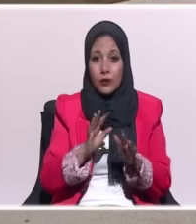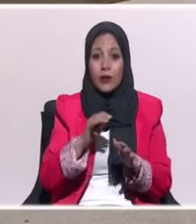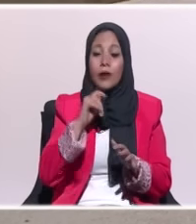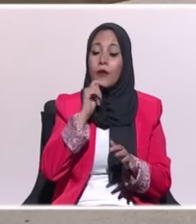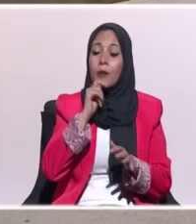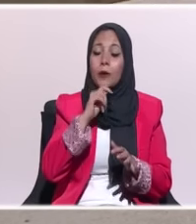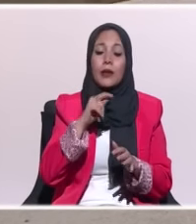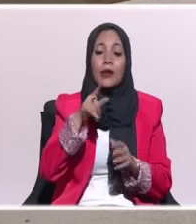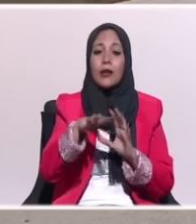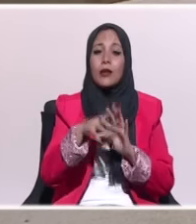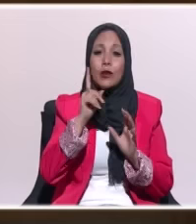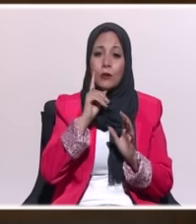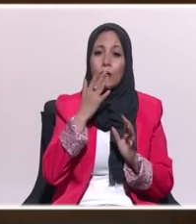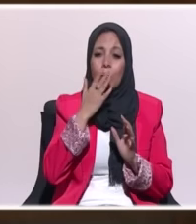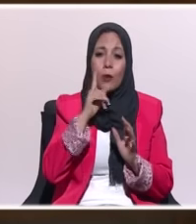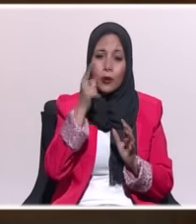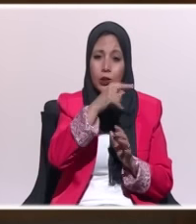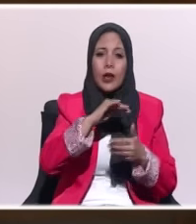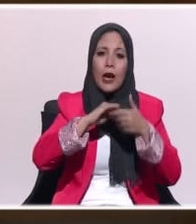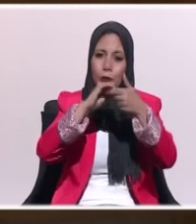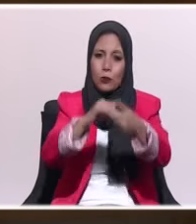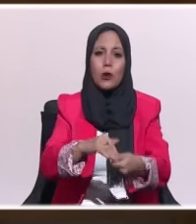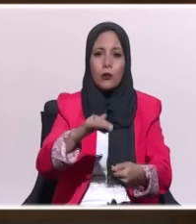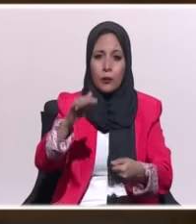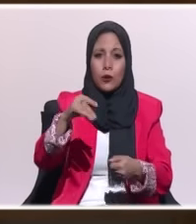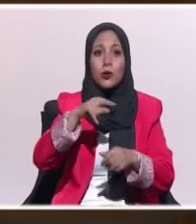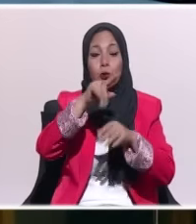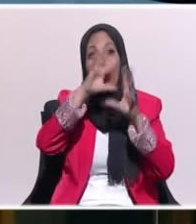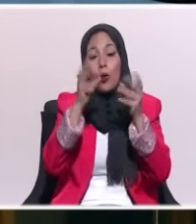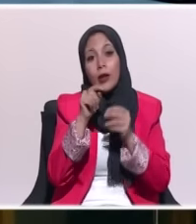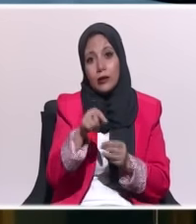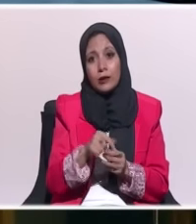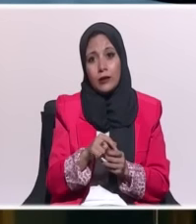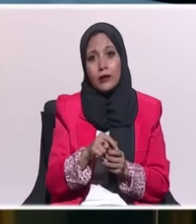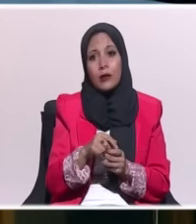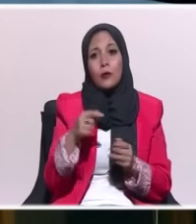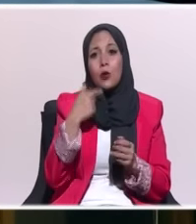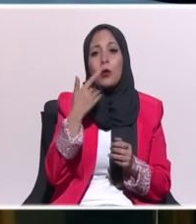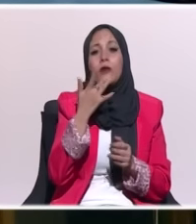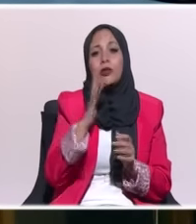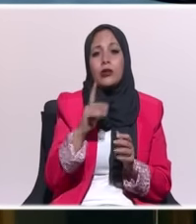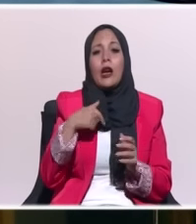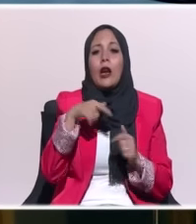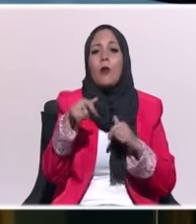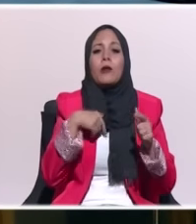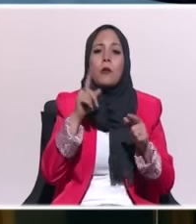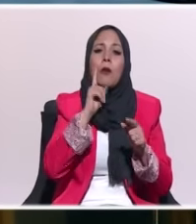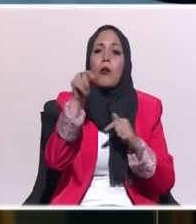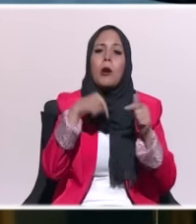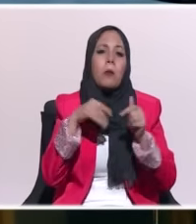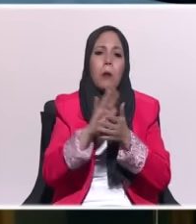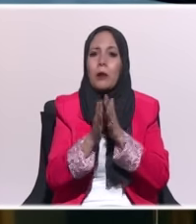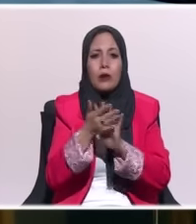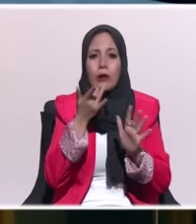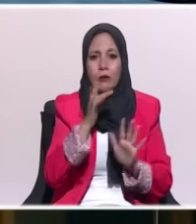احسن التربيه. الحمد لله. واضح ان هي كنت انت كل حياتها. ما فيش. هي انا وهي، هي قفلت علينا وهي